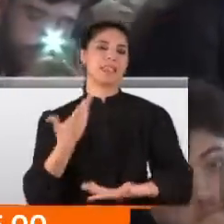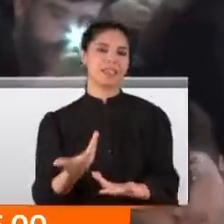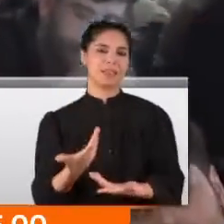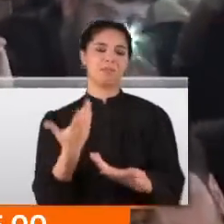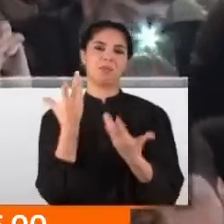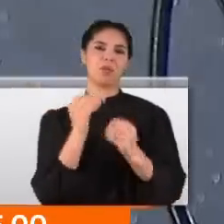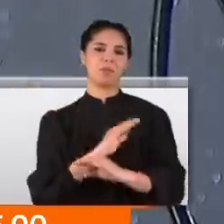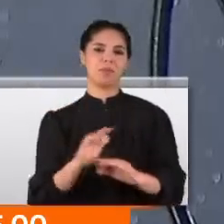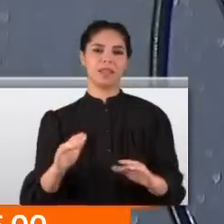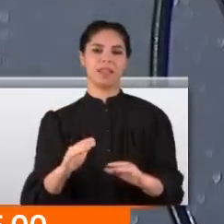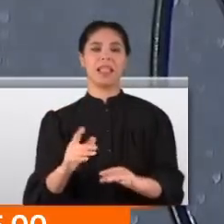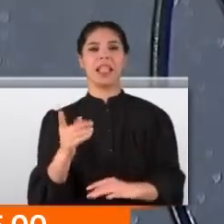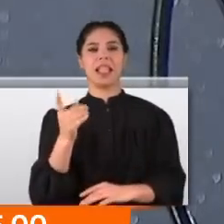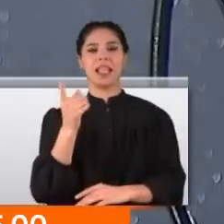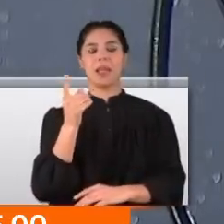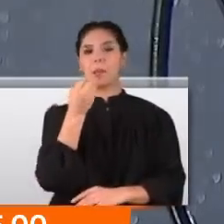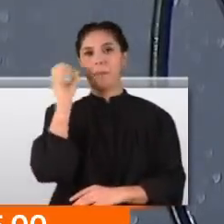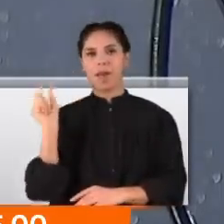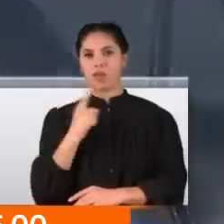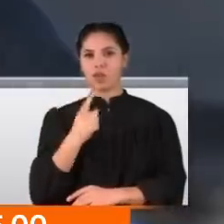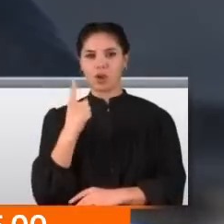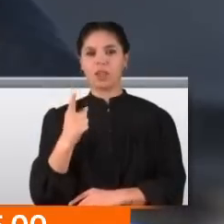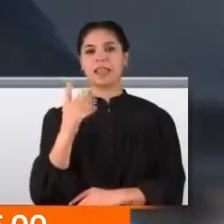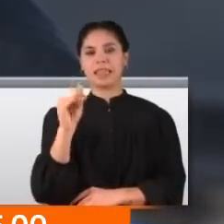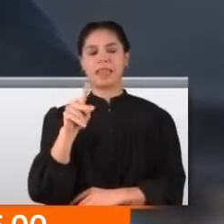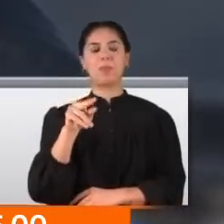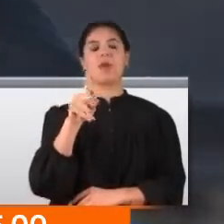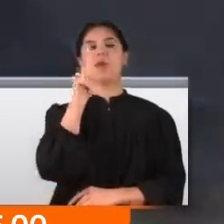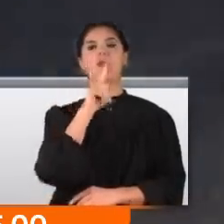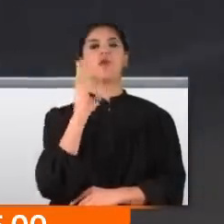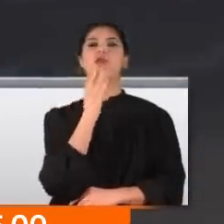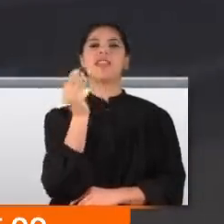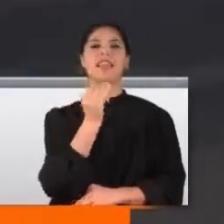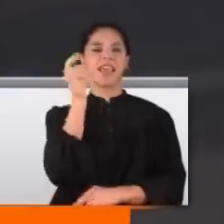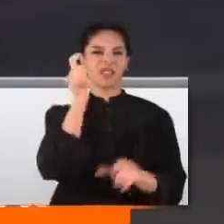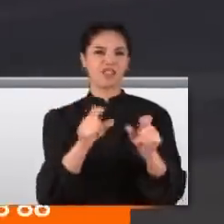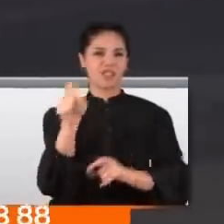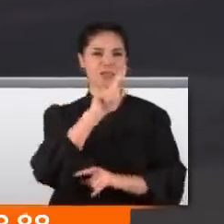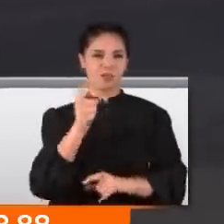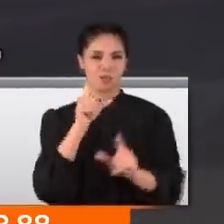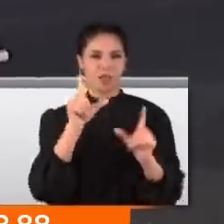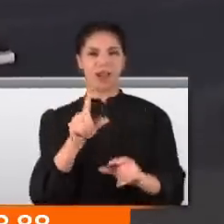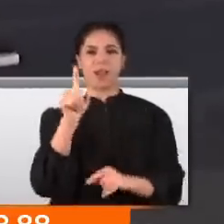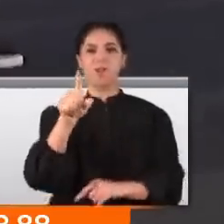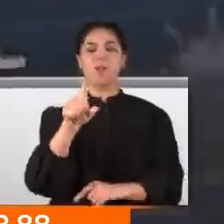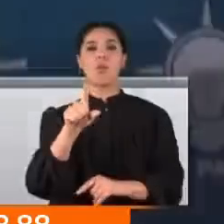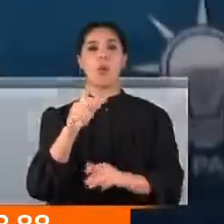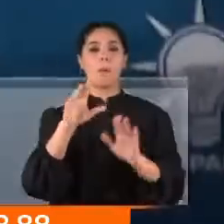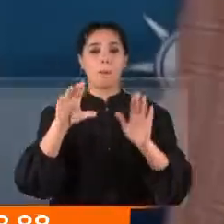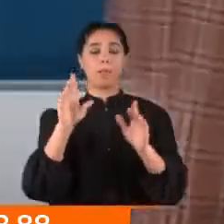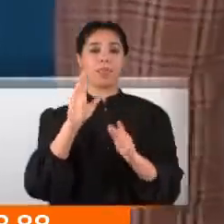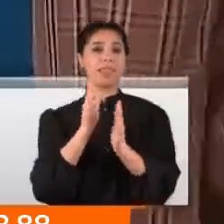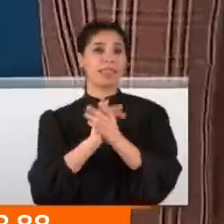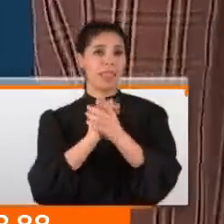olan oldu. O zaman Devlet Bey'in de ifade ettiği gibi 100 genç bulacaksın. Programda renkli anlar da yaşandı. Takdir belgesini Erdoğan'a